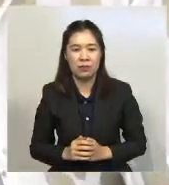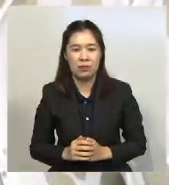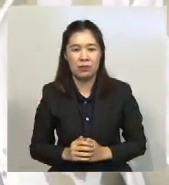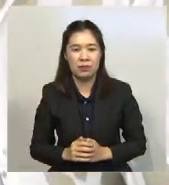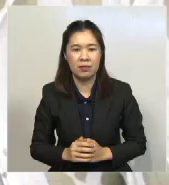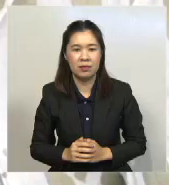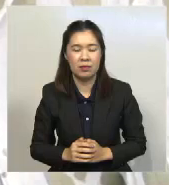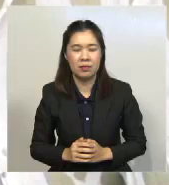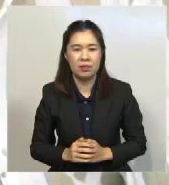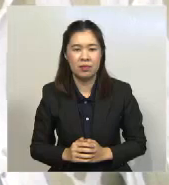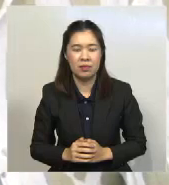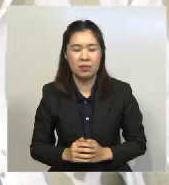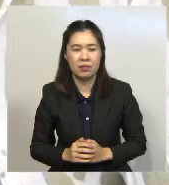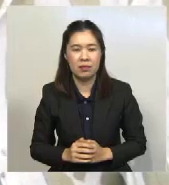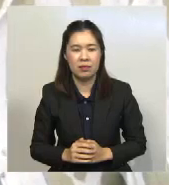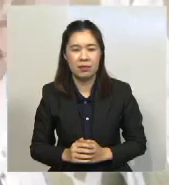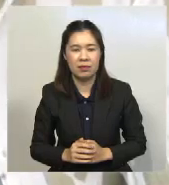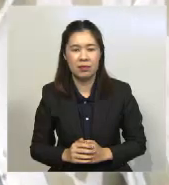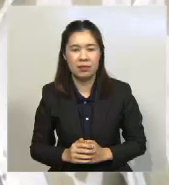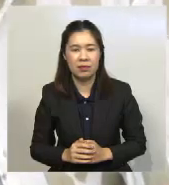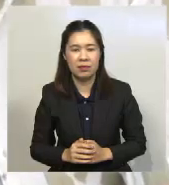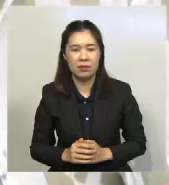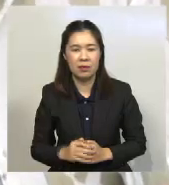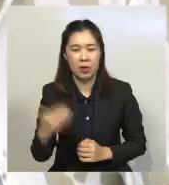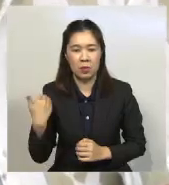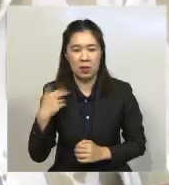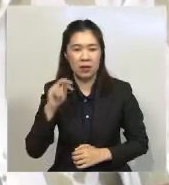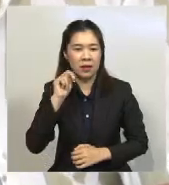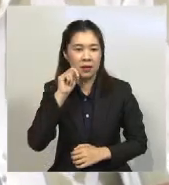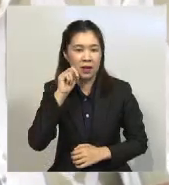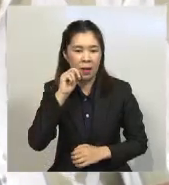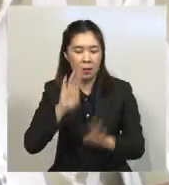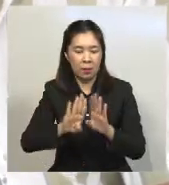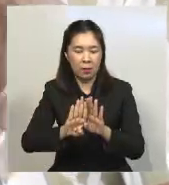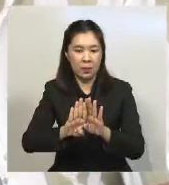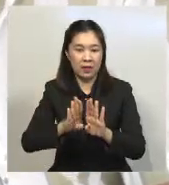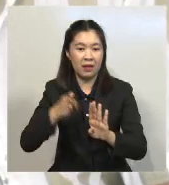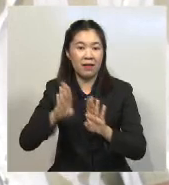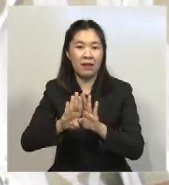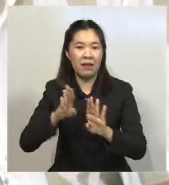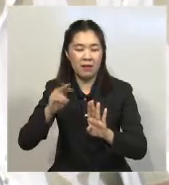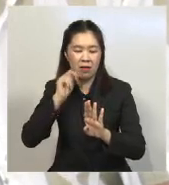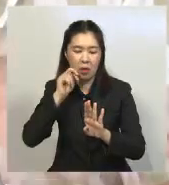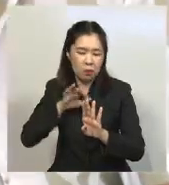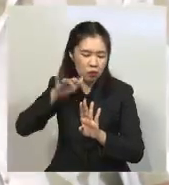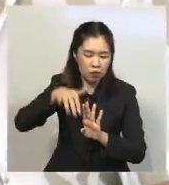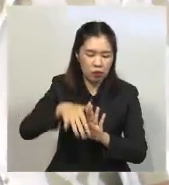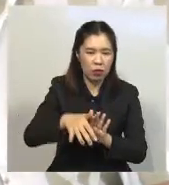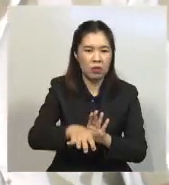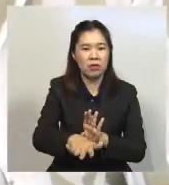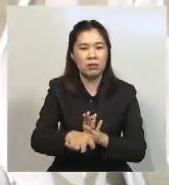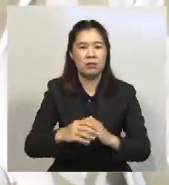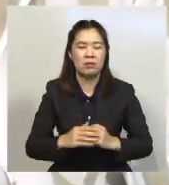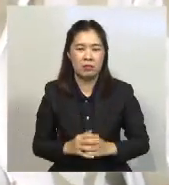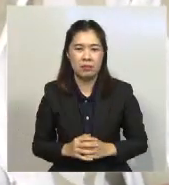ที่มันท่วม มันท่วมถึงประมาณไหนได้ หน้าต่างเลยลูกน้ำมันเข้าหน้าต่างเห็นไหมนะลูก เข้าหน้า ต ่าง เข้าในบ้านมดเลย